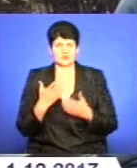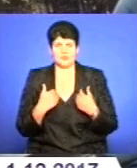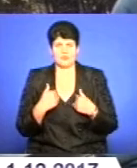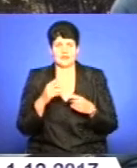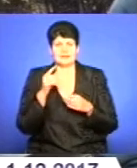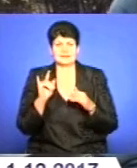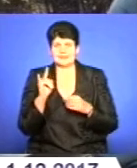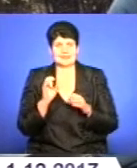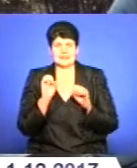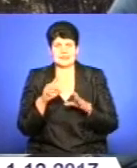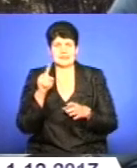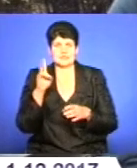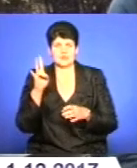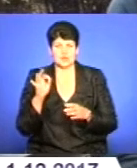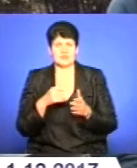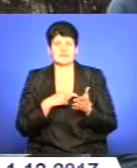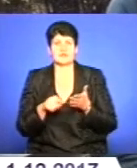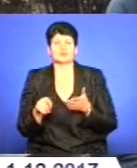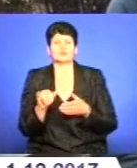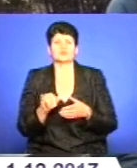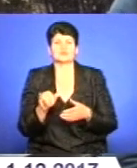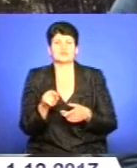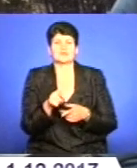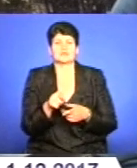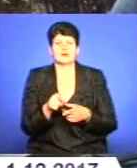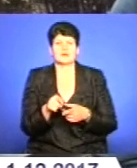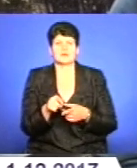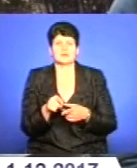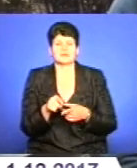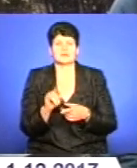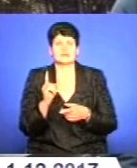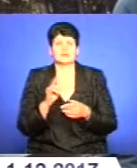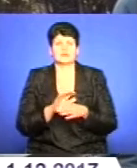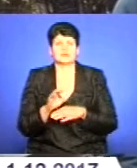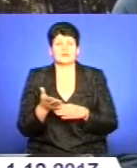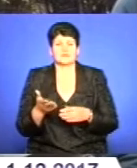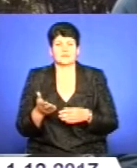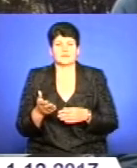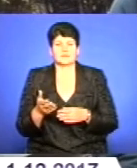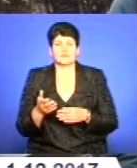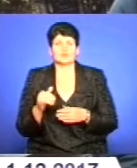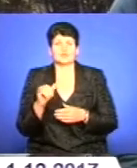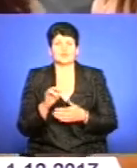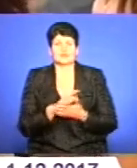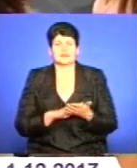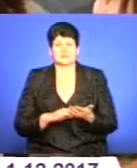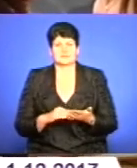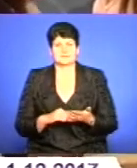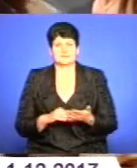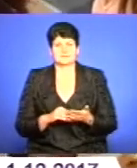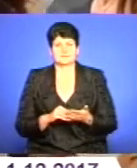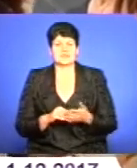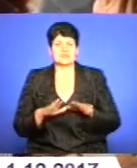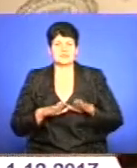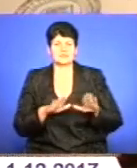не здасть ЗНО, її відчисляють, куди дитина дівається? Куди далі вона має йти? Заступник